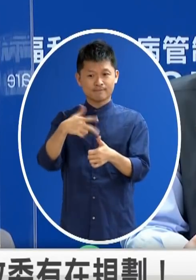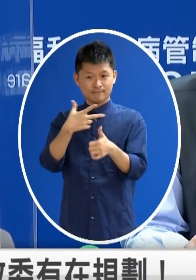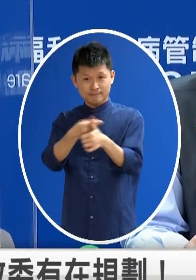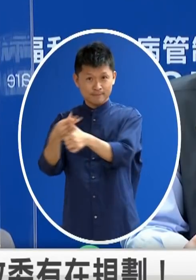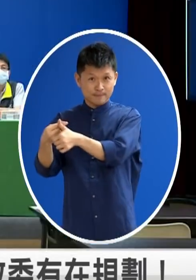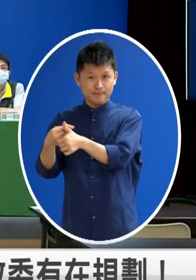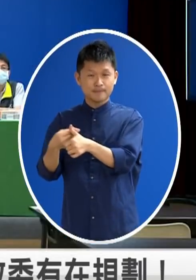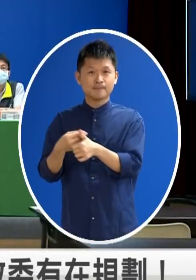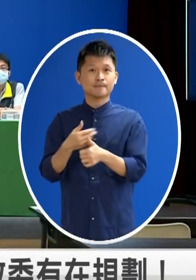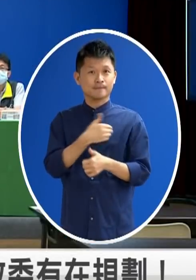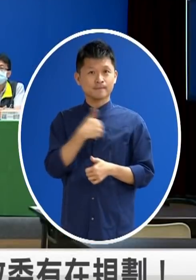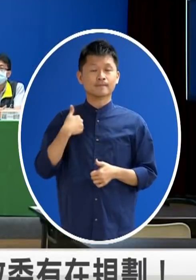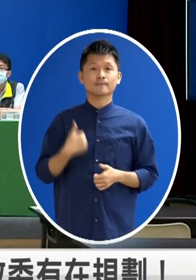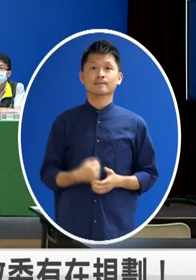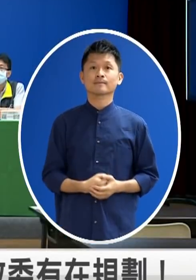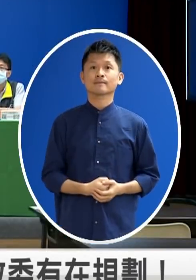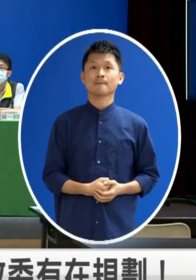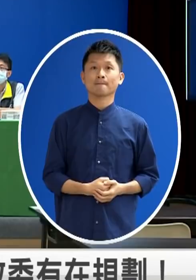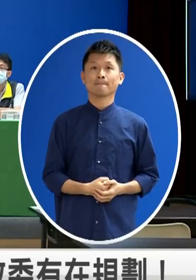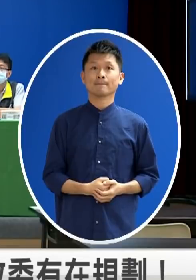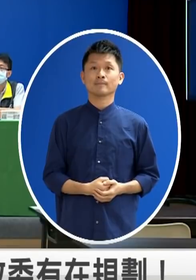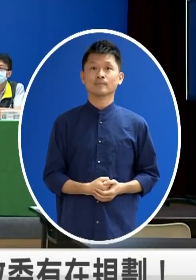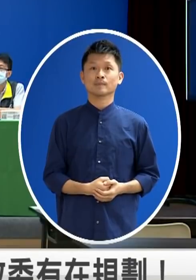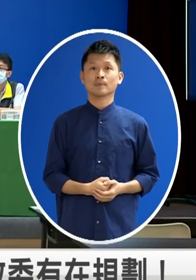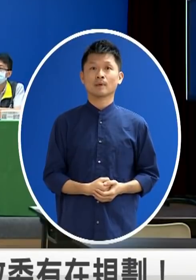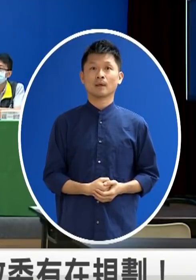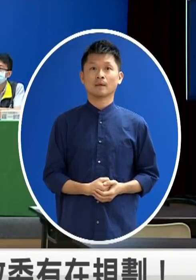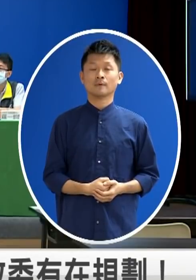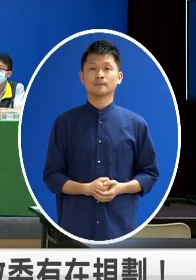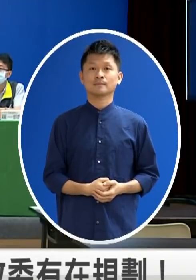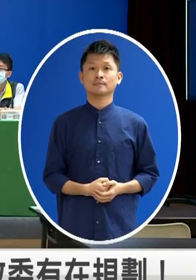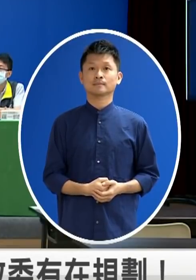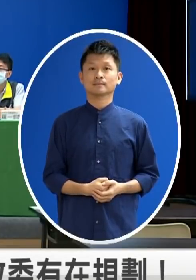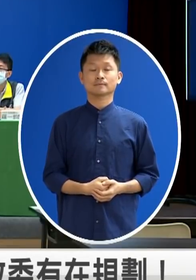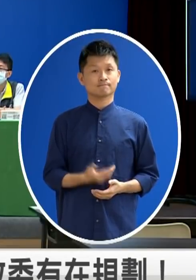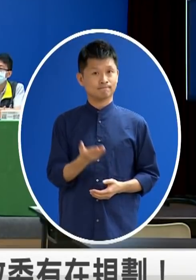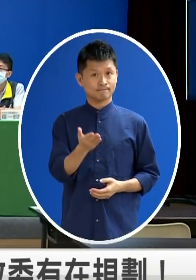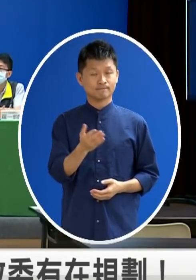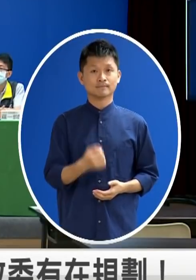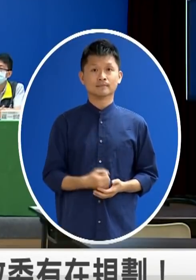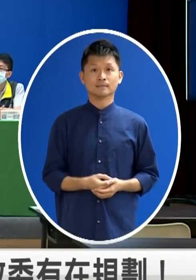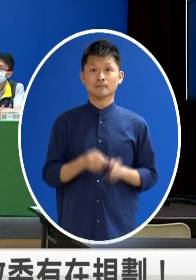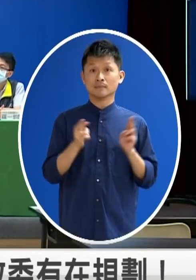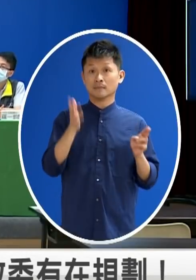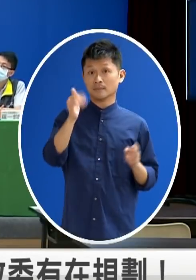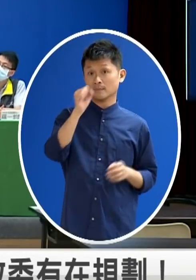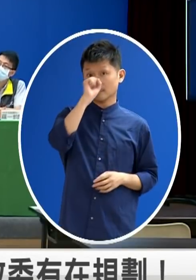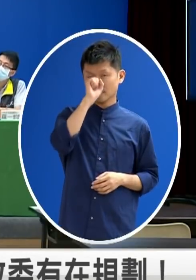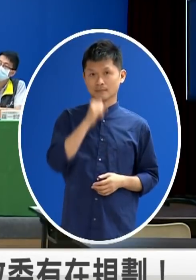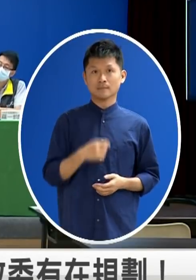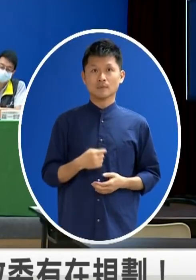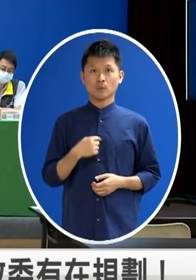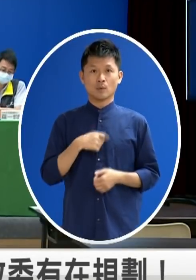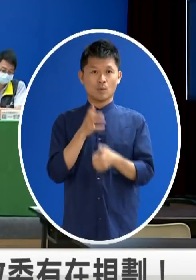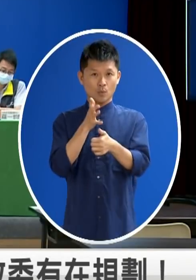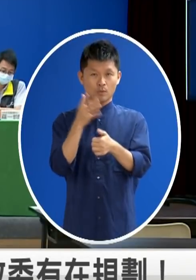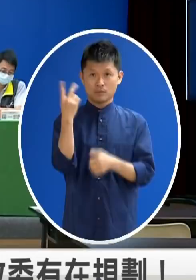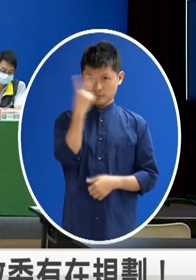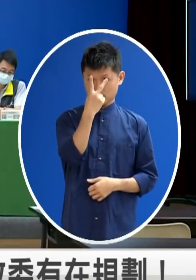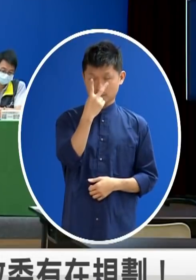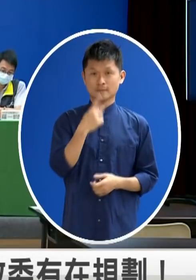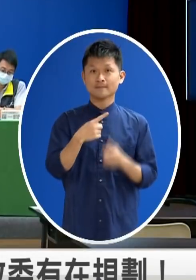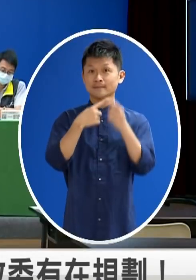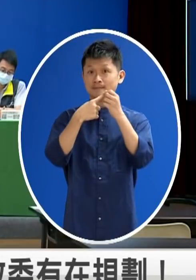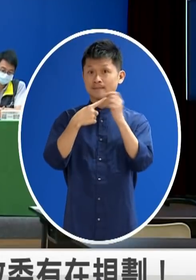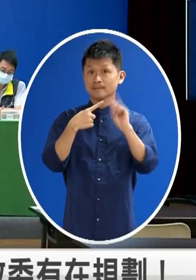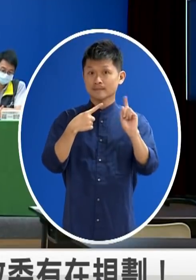好，来，请。 指挥中心好，我这里有两点问题想要询